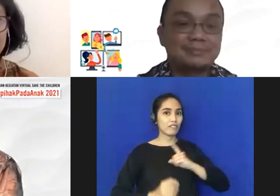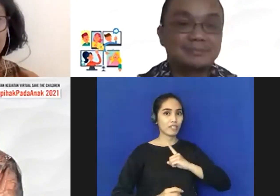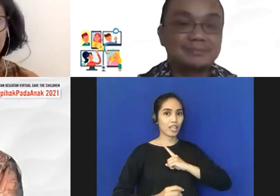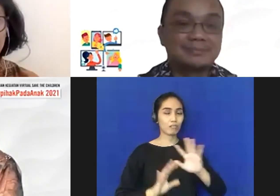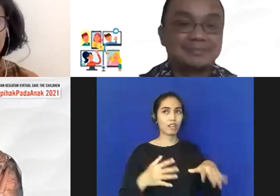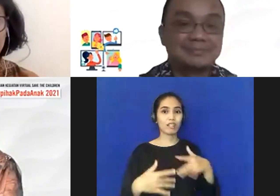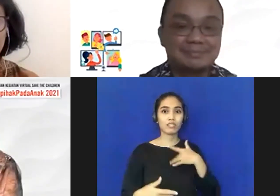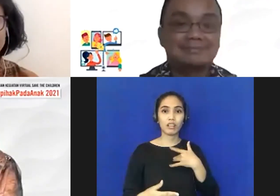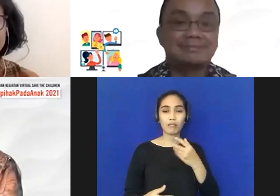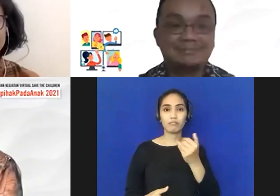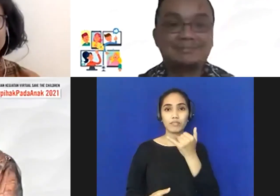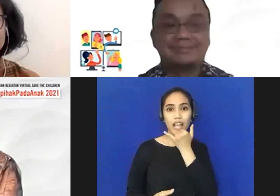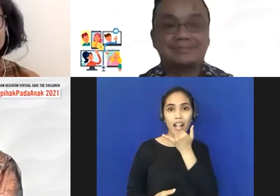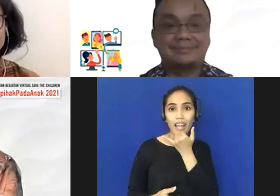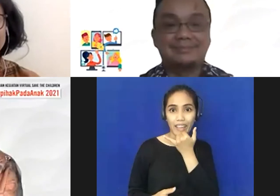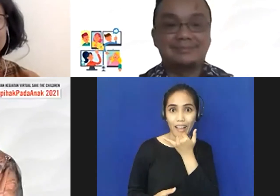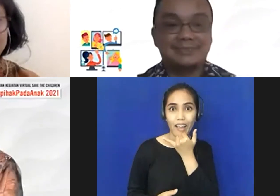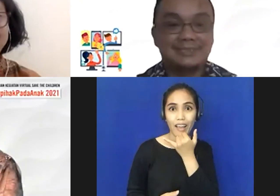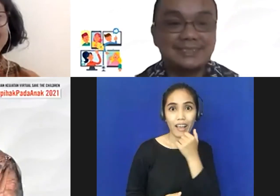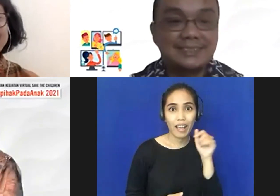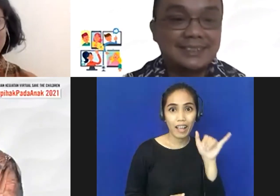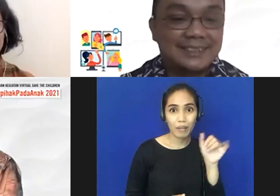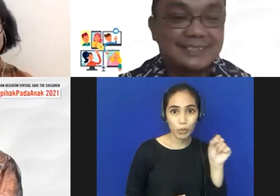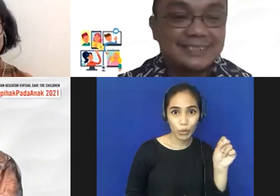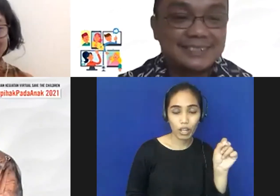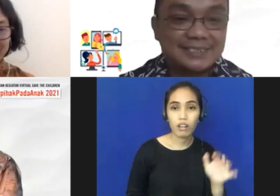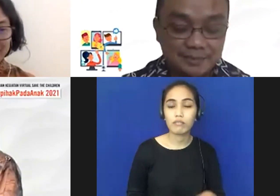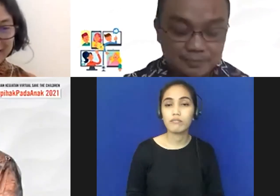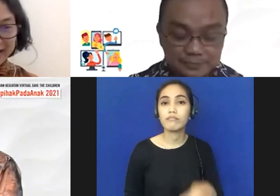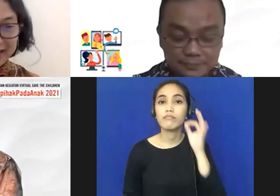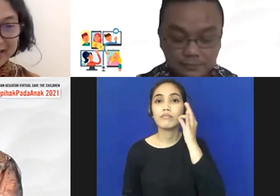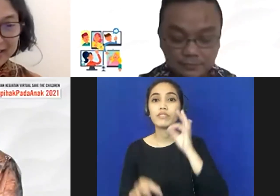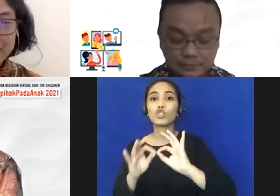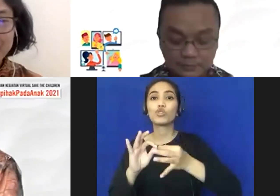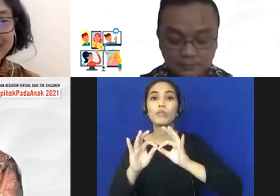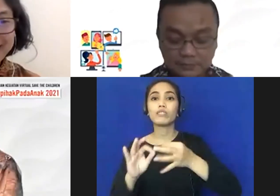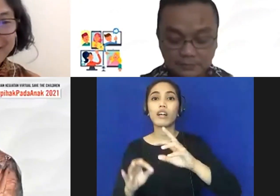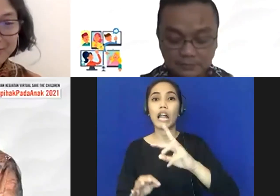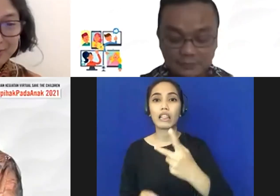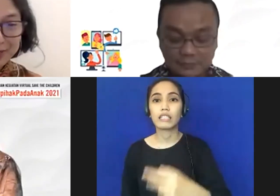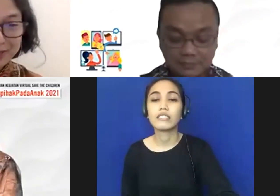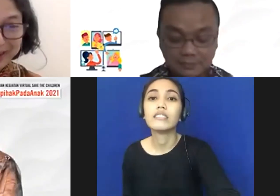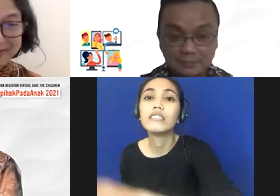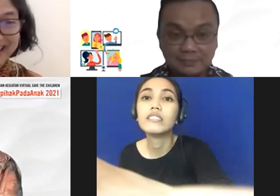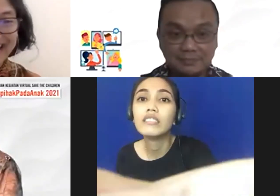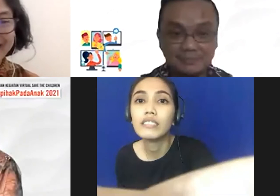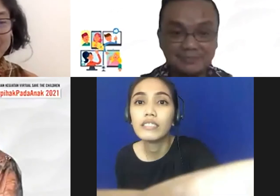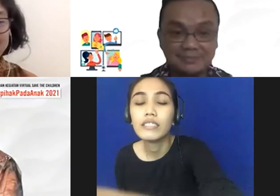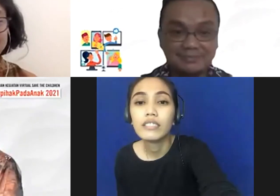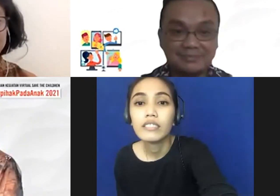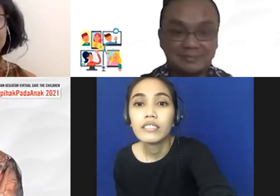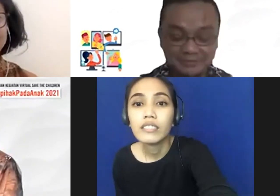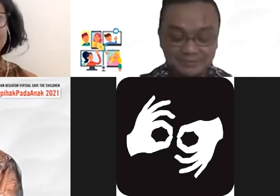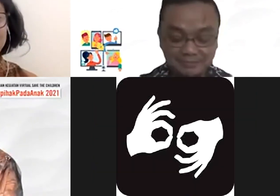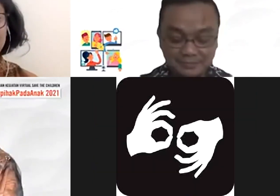bersalah gitu ya, Mas Bram ya. Oke, ya ini menarik ya. Kayaknya kita sebagai tadi Ibu Siti juga ya, kata Ibu,